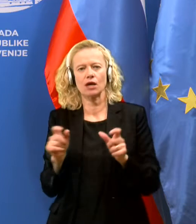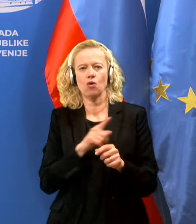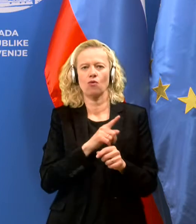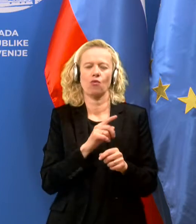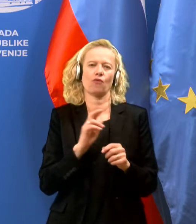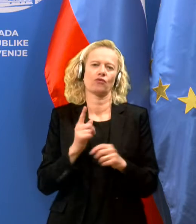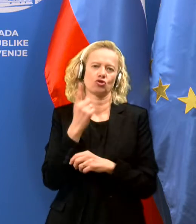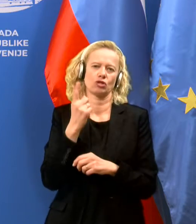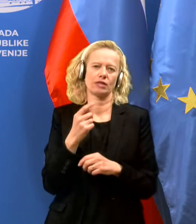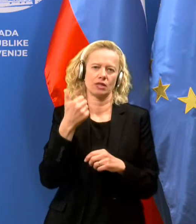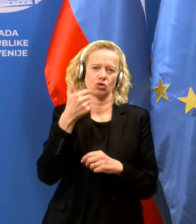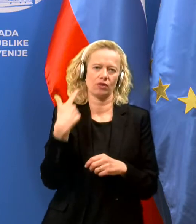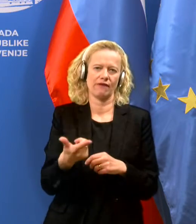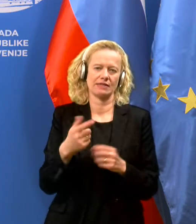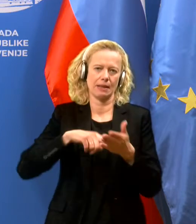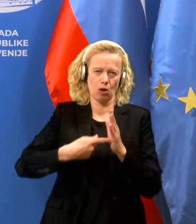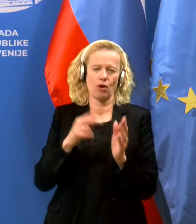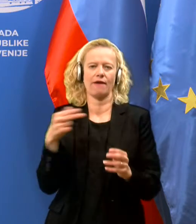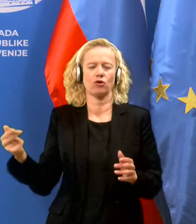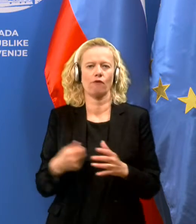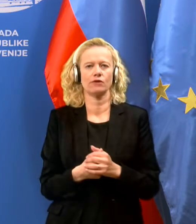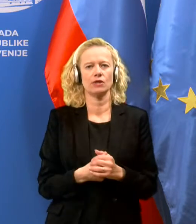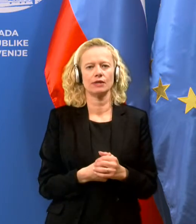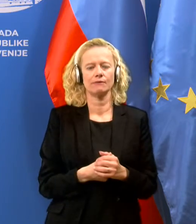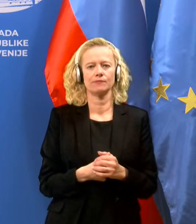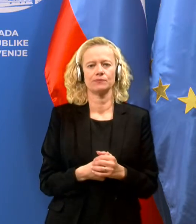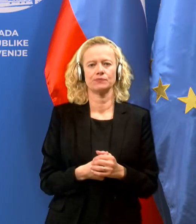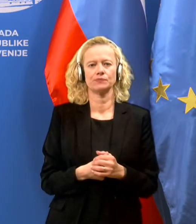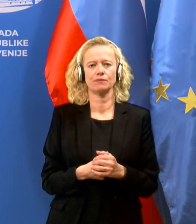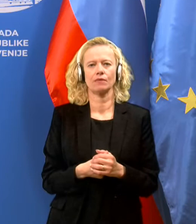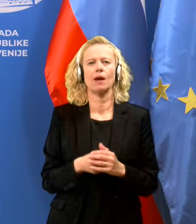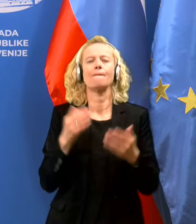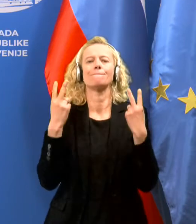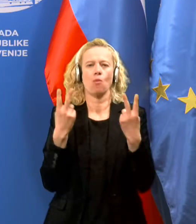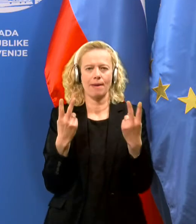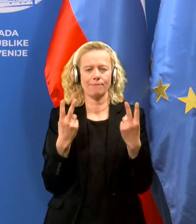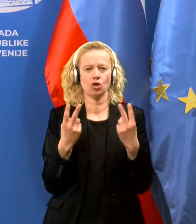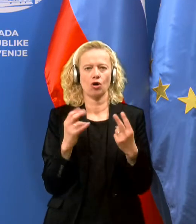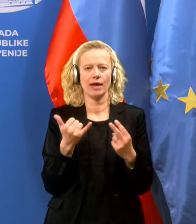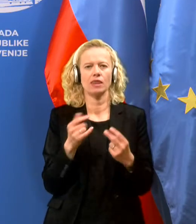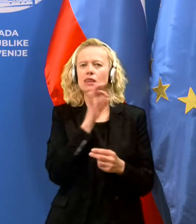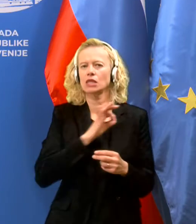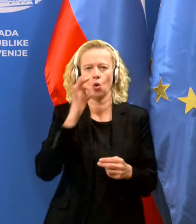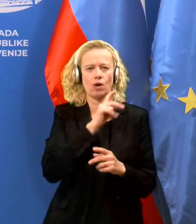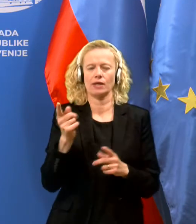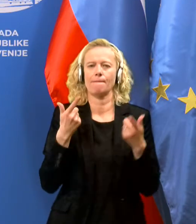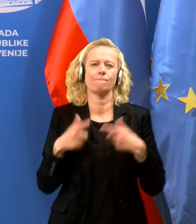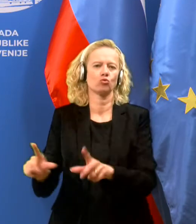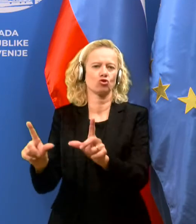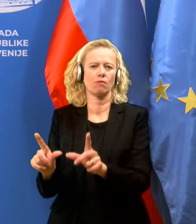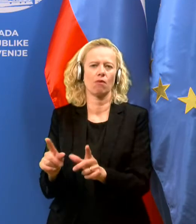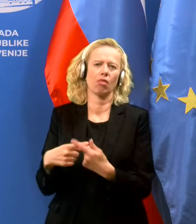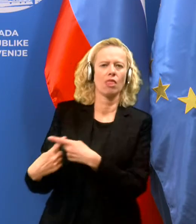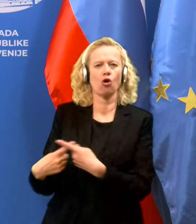višini skoraj 120 milijonov evrov. Pomembno torej je, da nikogar ne puščamo v